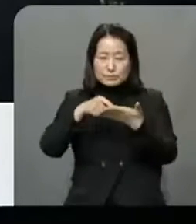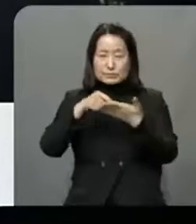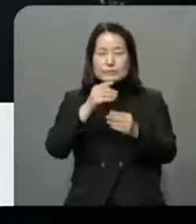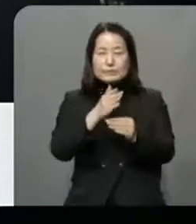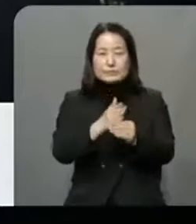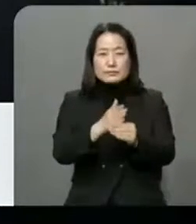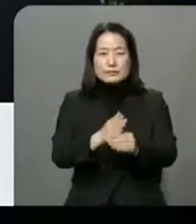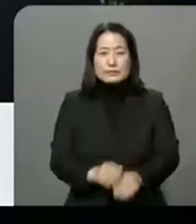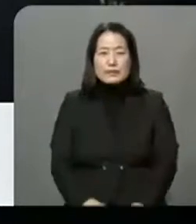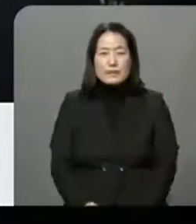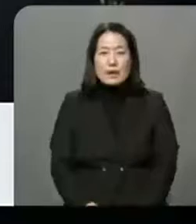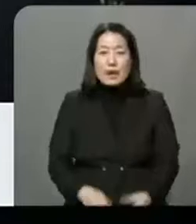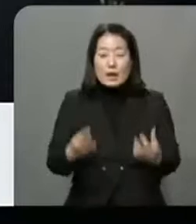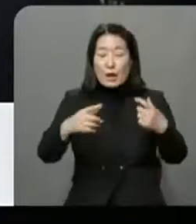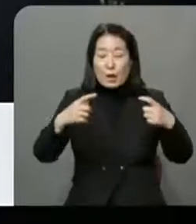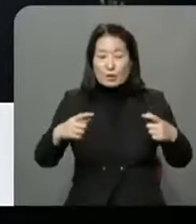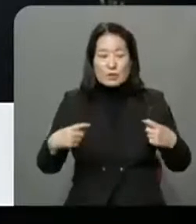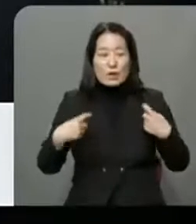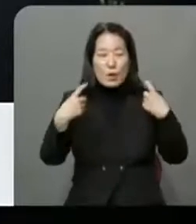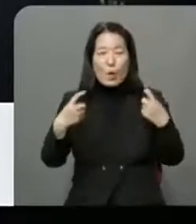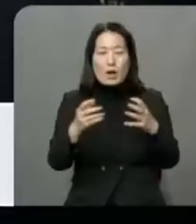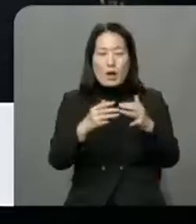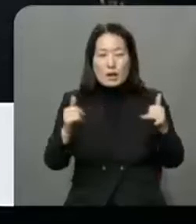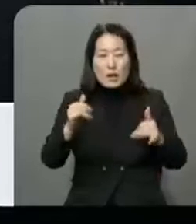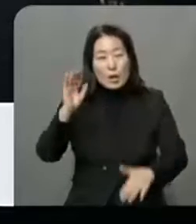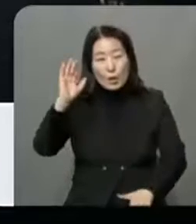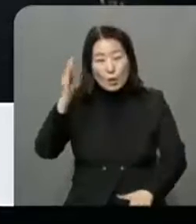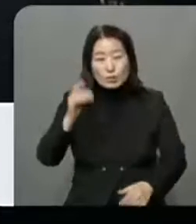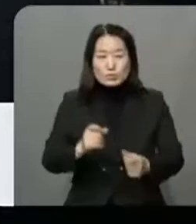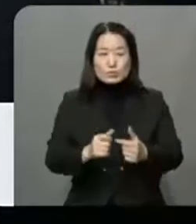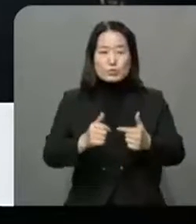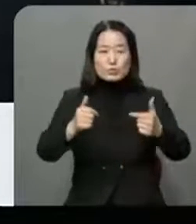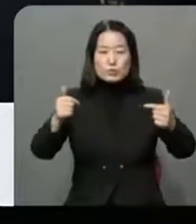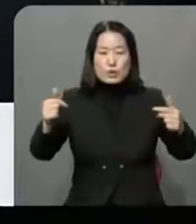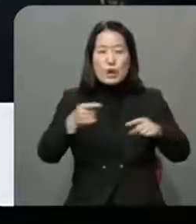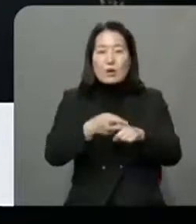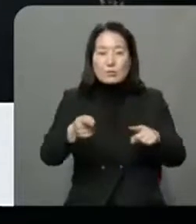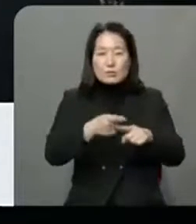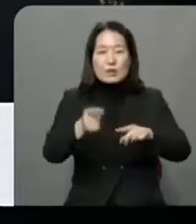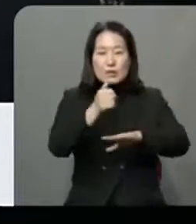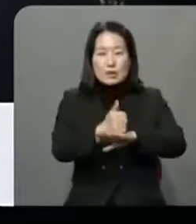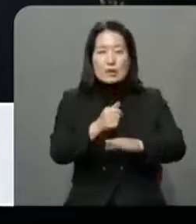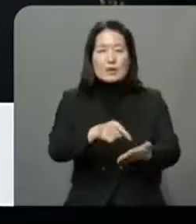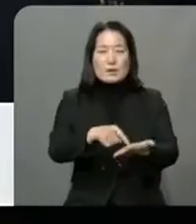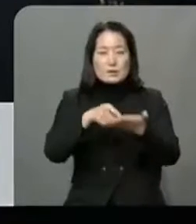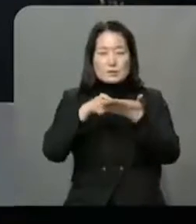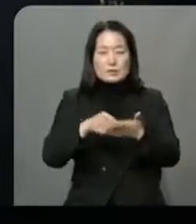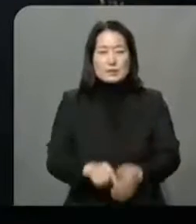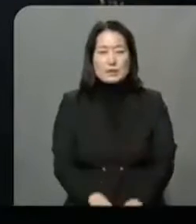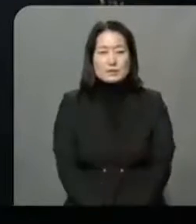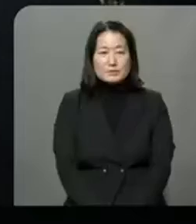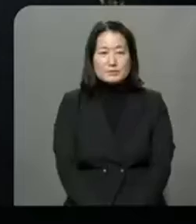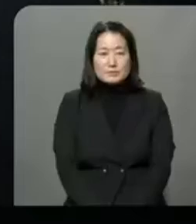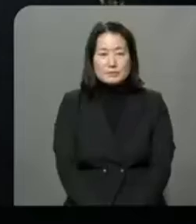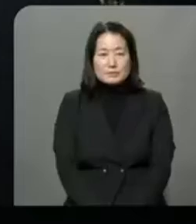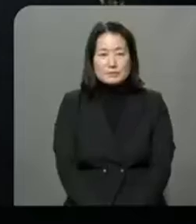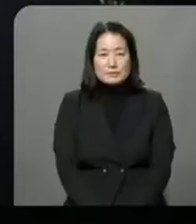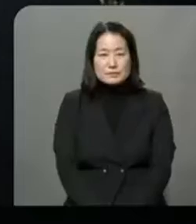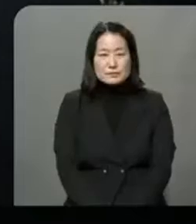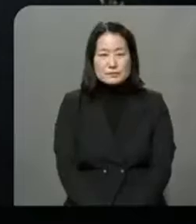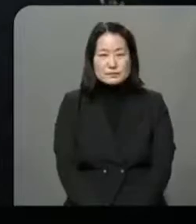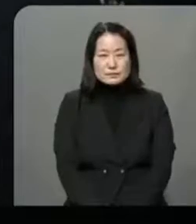있는데요. 강원도를 찾은 관광객이 최근 크게 늘었다는 분석 결과도 나왔습니다. 강규엽 기자의